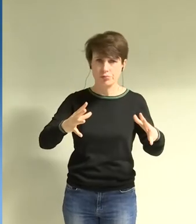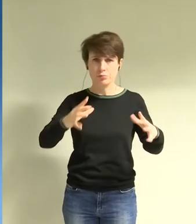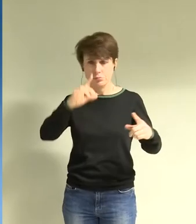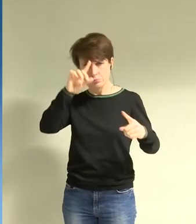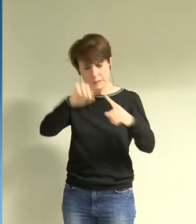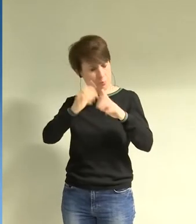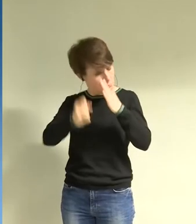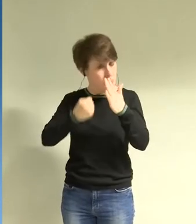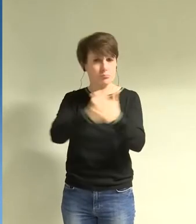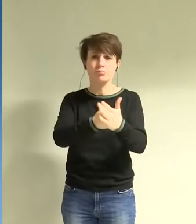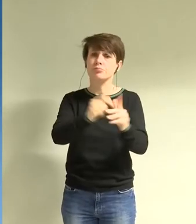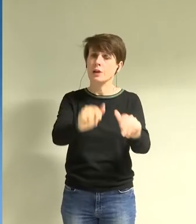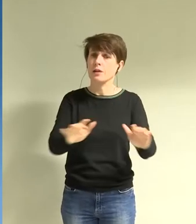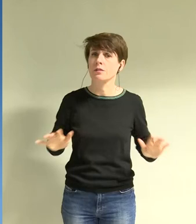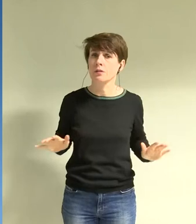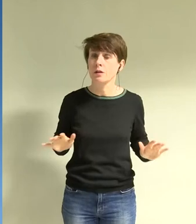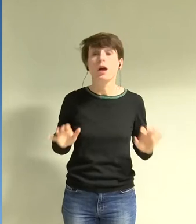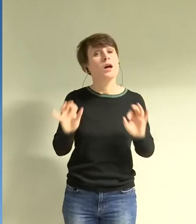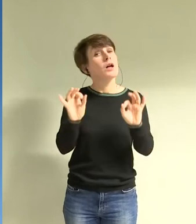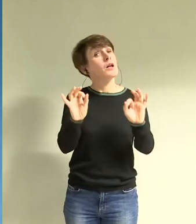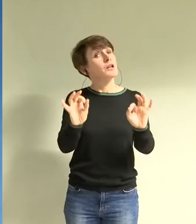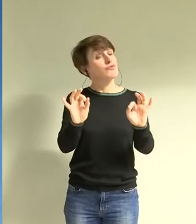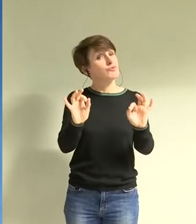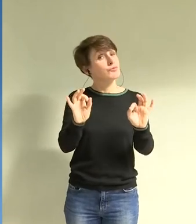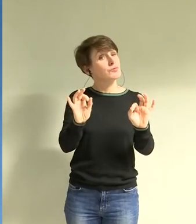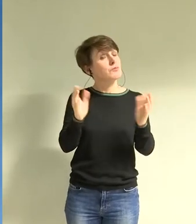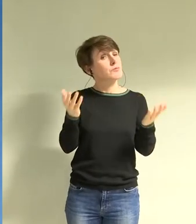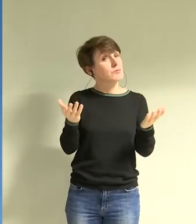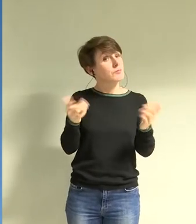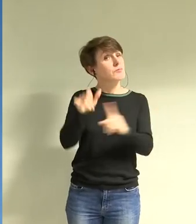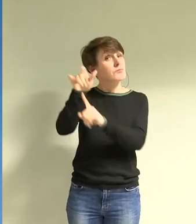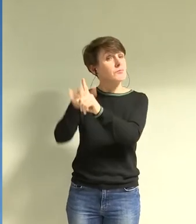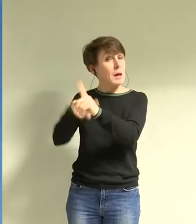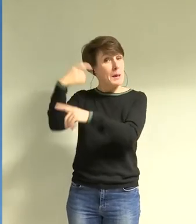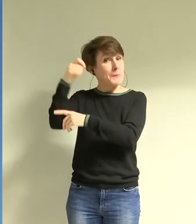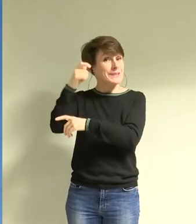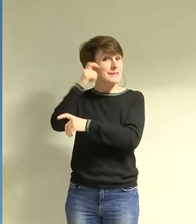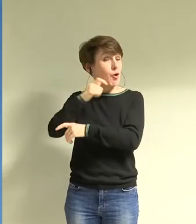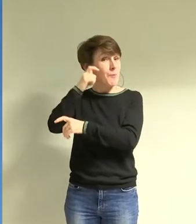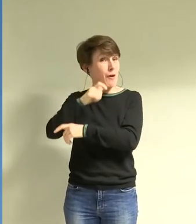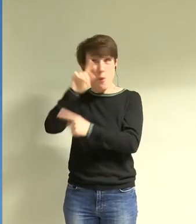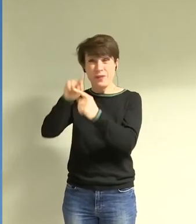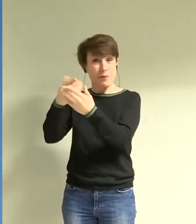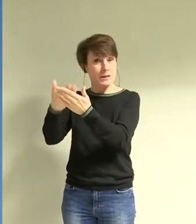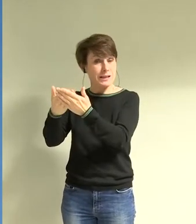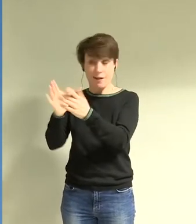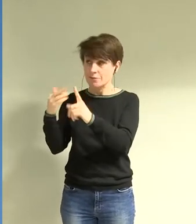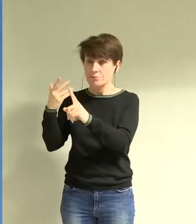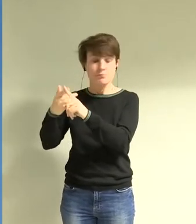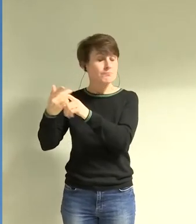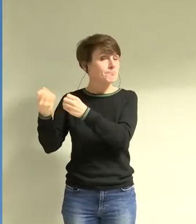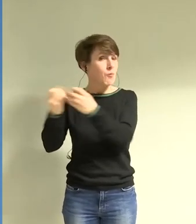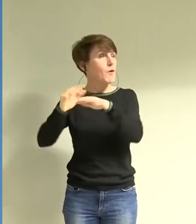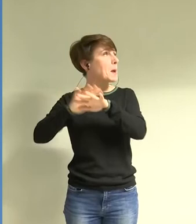et il faut reconnaître que sur ce point le président macro n'a pas été extrêmement précis ni